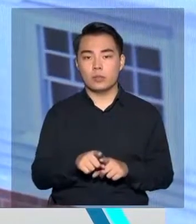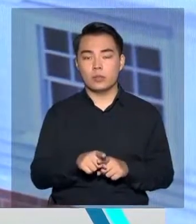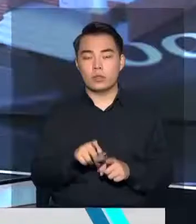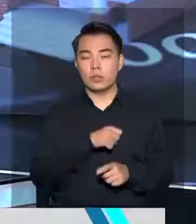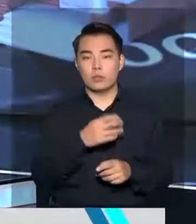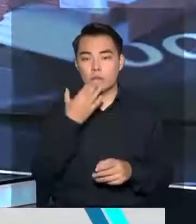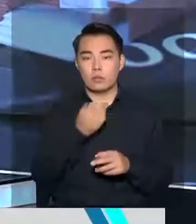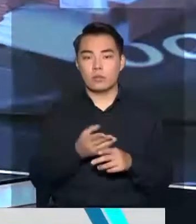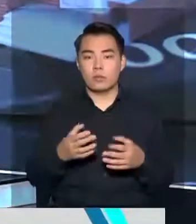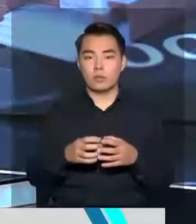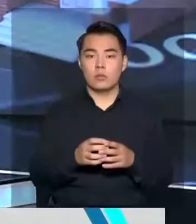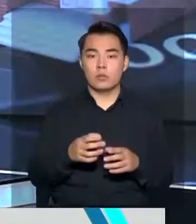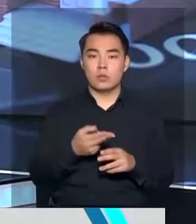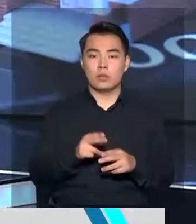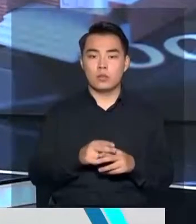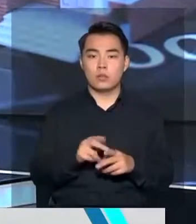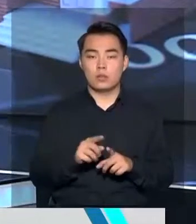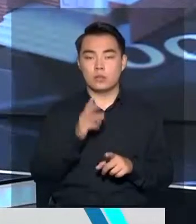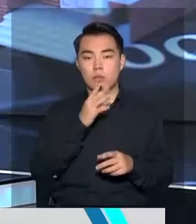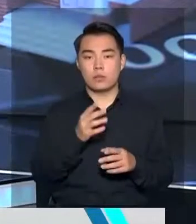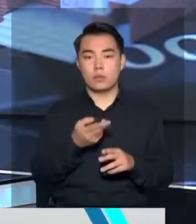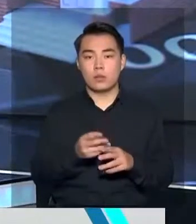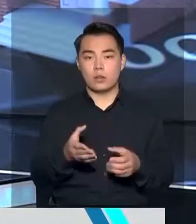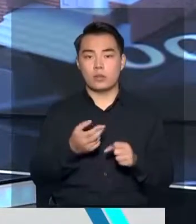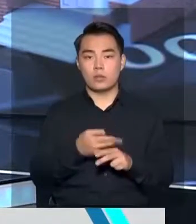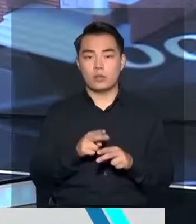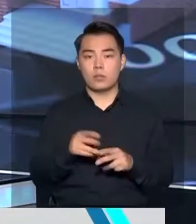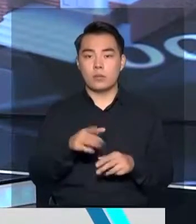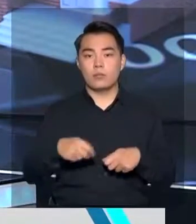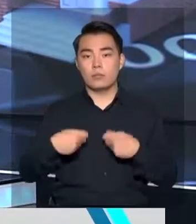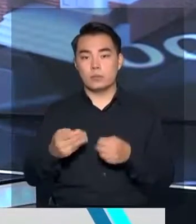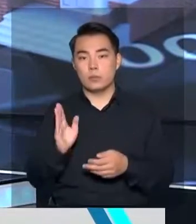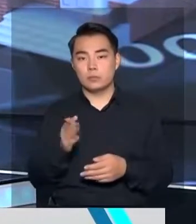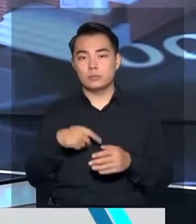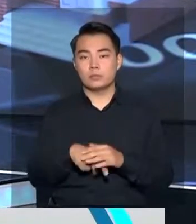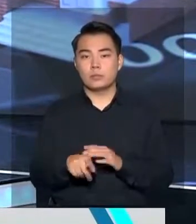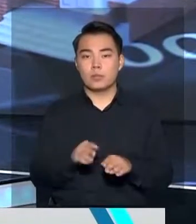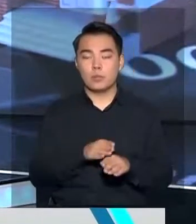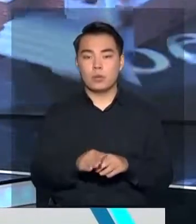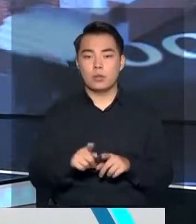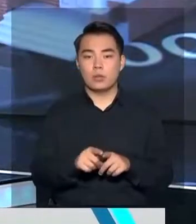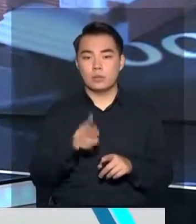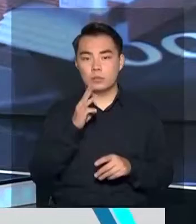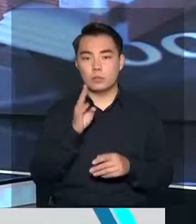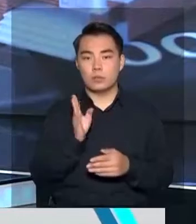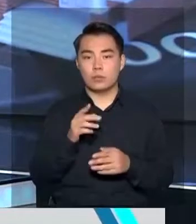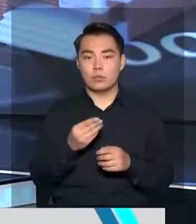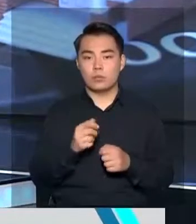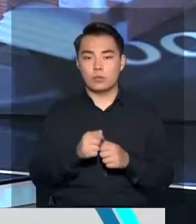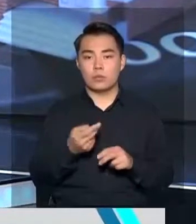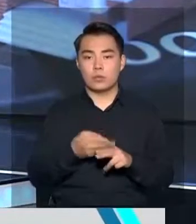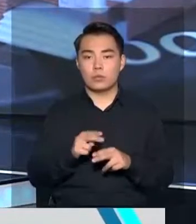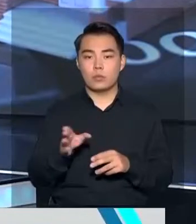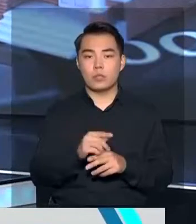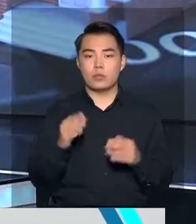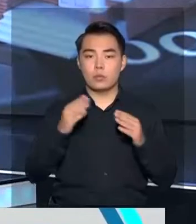таңдап, аталған қаржы жергілікті атқарушы орган арқылы сол тұрғындарға беріледі. Бірақ бұл қайтымды қаржы. Өйткені ол үйлерді білесіз,